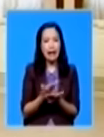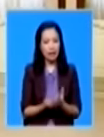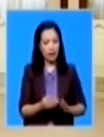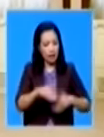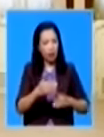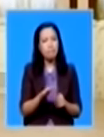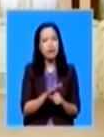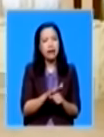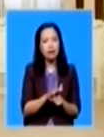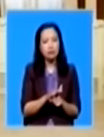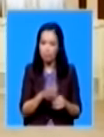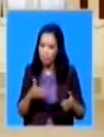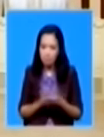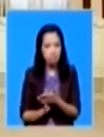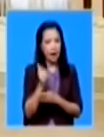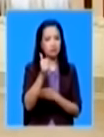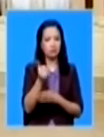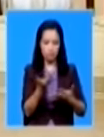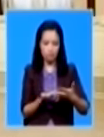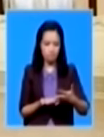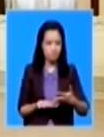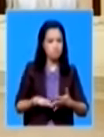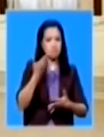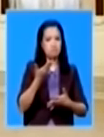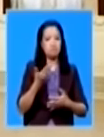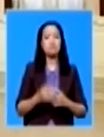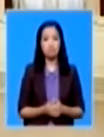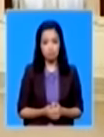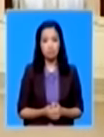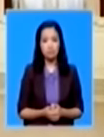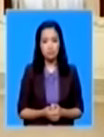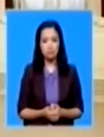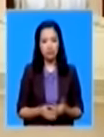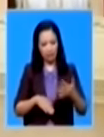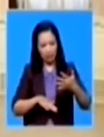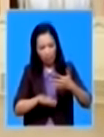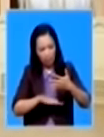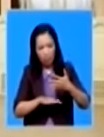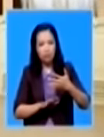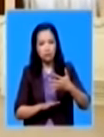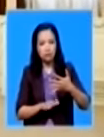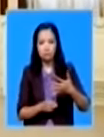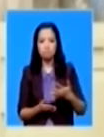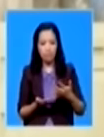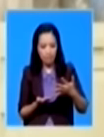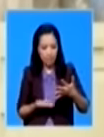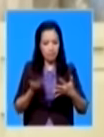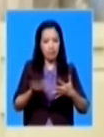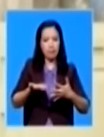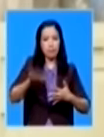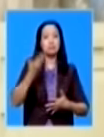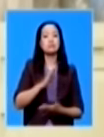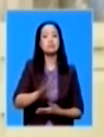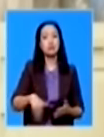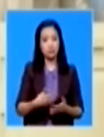างแท้จริงนะคำว่าปานกลางคือทั้งหมดต้องขึ้นดิไอ้นี่ปานกลางมันขึ้นมาเฉพาะตรงข้างบนตรงข้างล่างมันยังค่อนข้างจะต่ำอยู ่ พวกมีรายน้อยได้น้อย